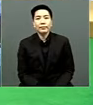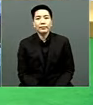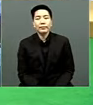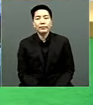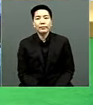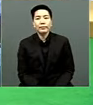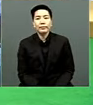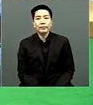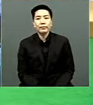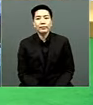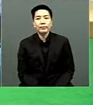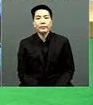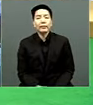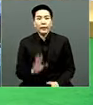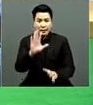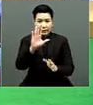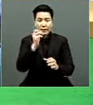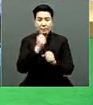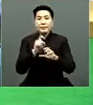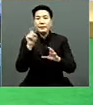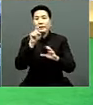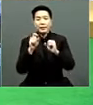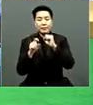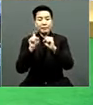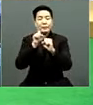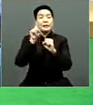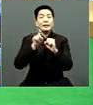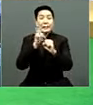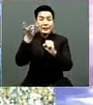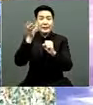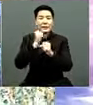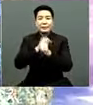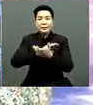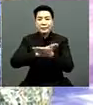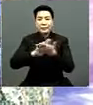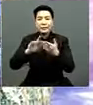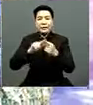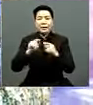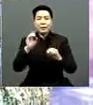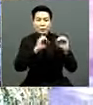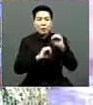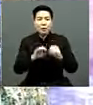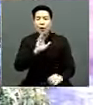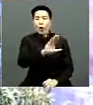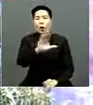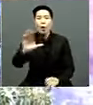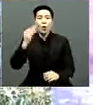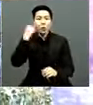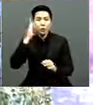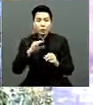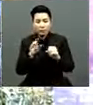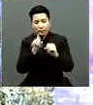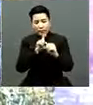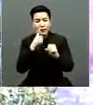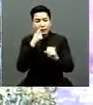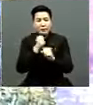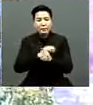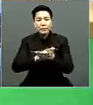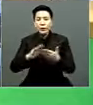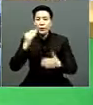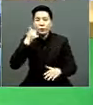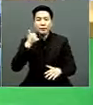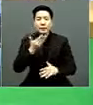เดี๋ยวขออนุญาตให้เจ้าหน้าที่ทำความสะอาดไมโครโฟนสักครู่หนึ่งนะคะเพื่อความปลอดภัยของทุกๆท่านนะคะก็จะมีการทำความสะอาดทุ